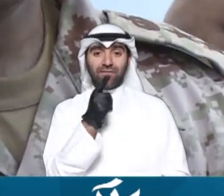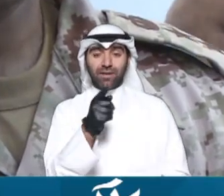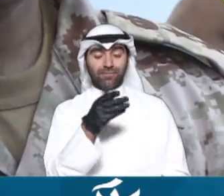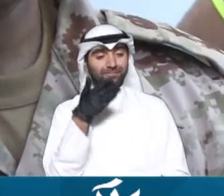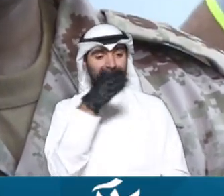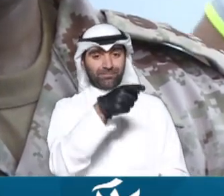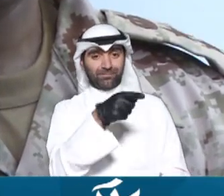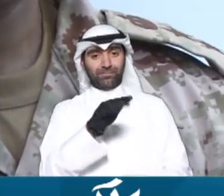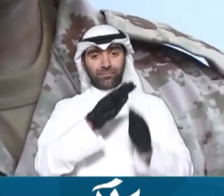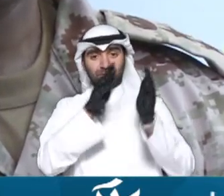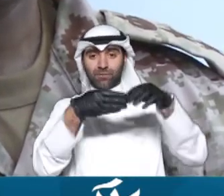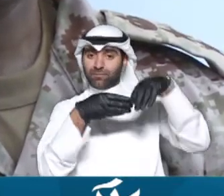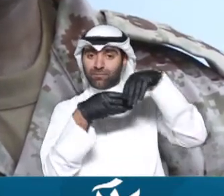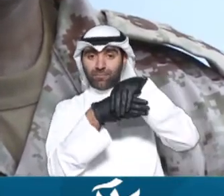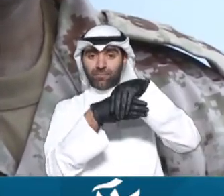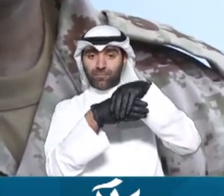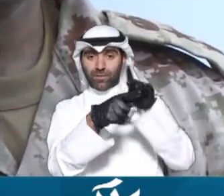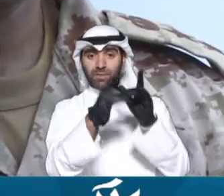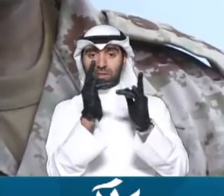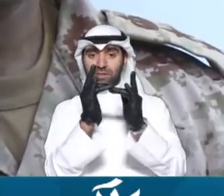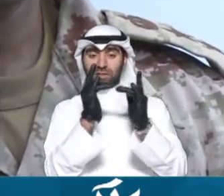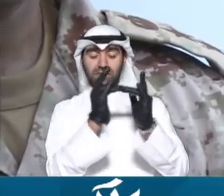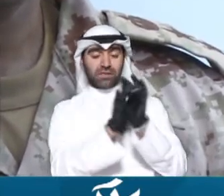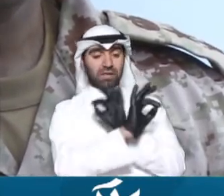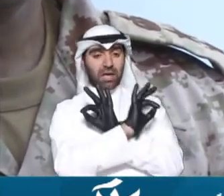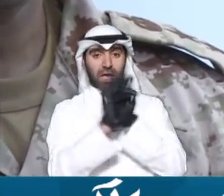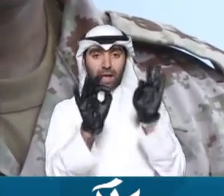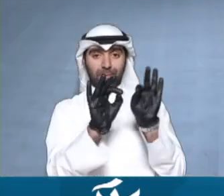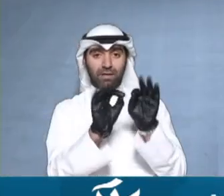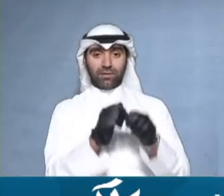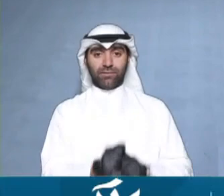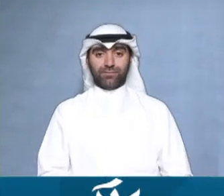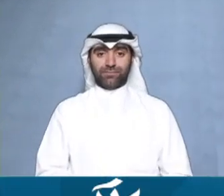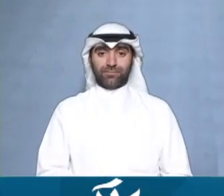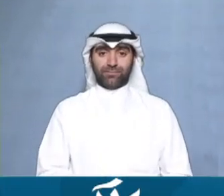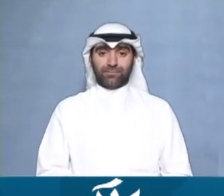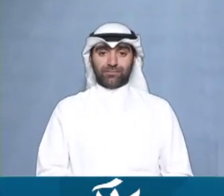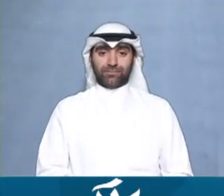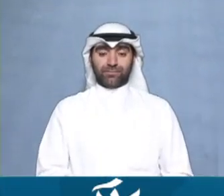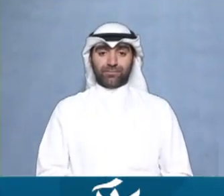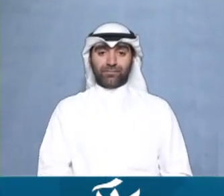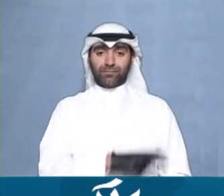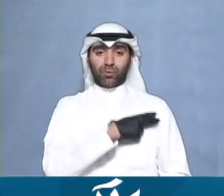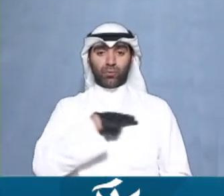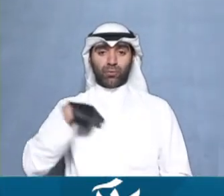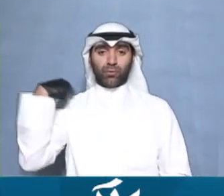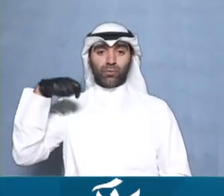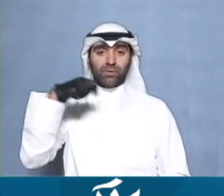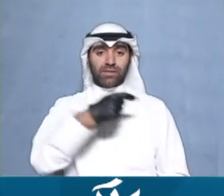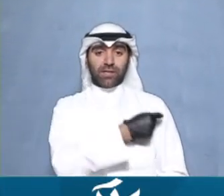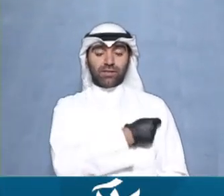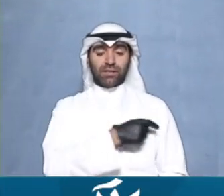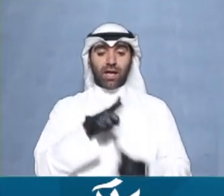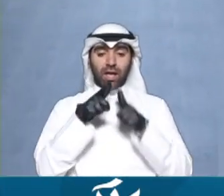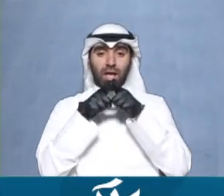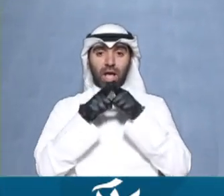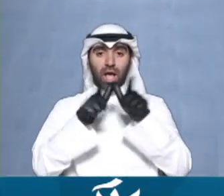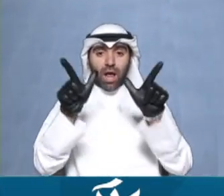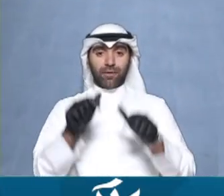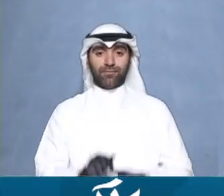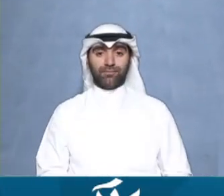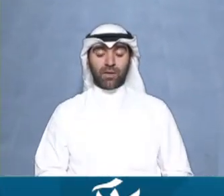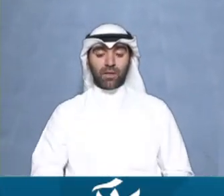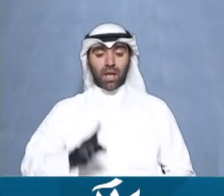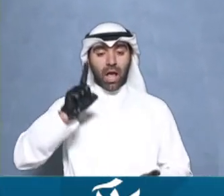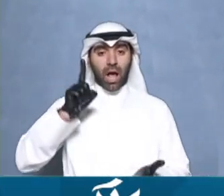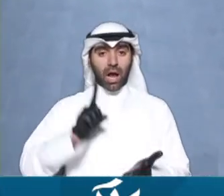إقرار هذا الأمر لهم من قبل الفريق المعالج والمختص. وزارة الصحة أكدت بدورها أن العمل على تجهيز